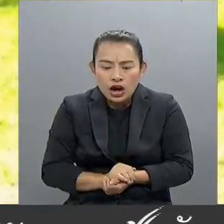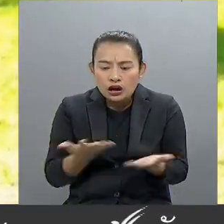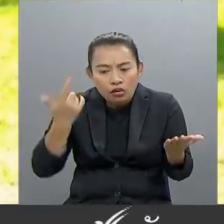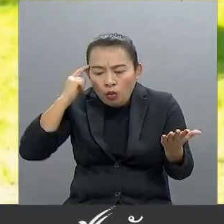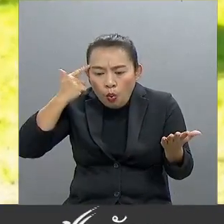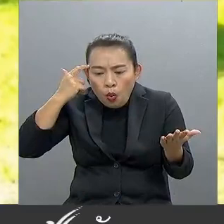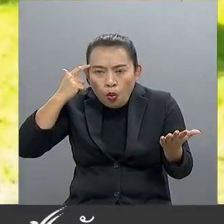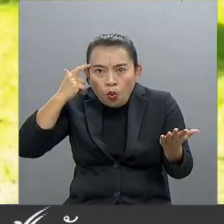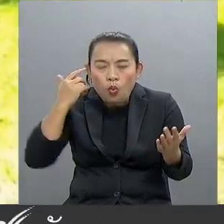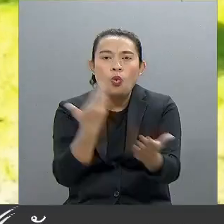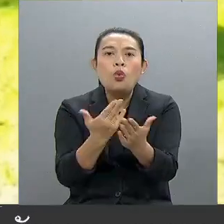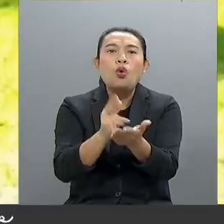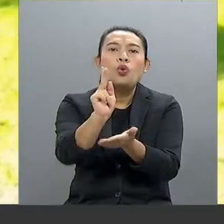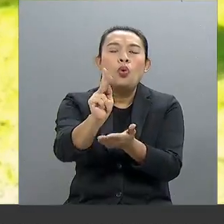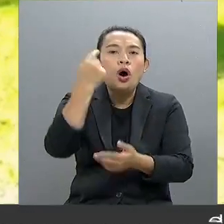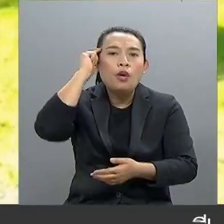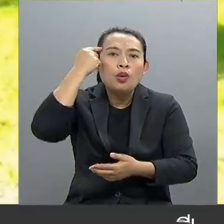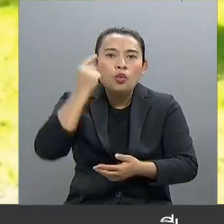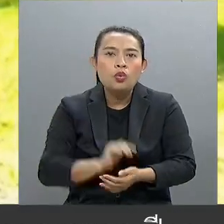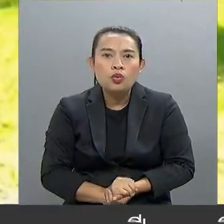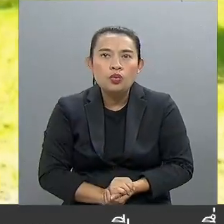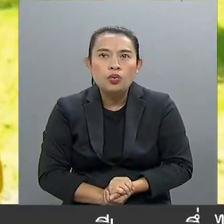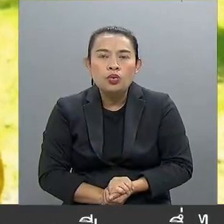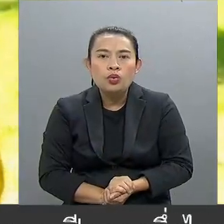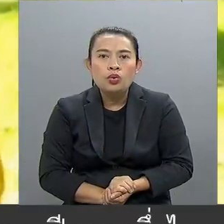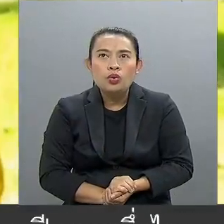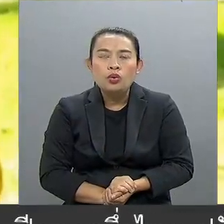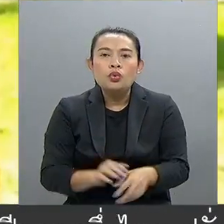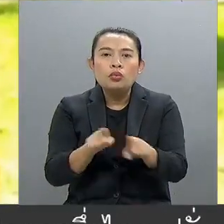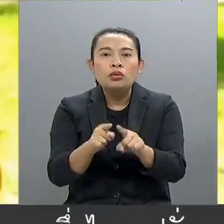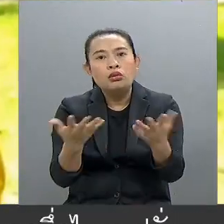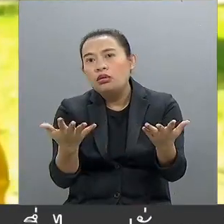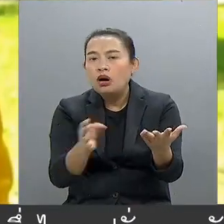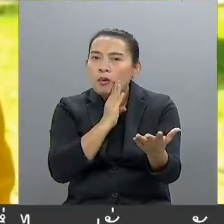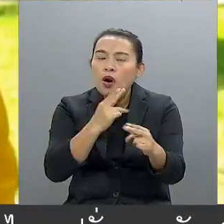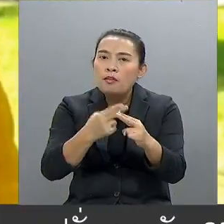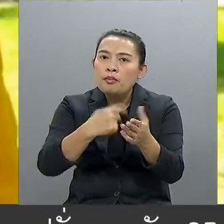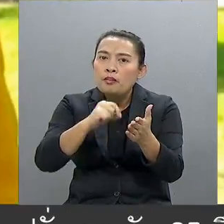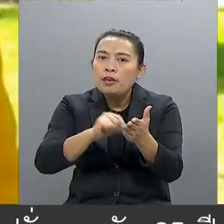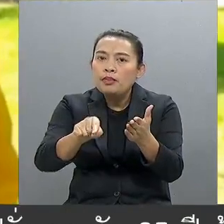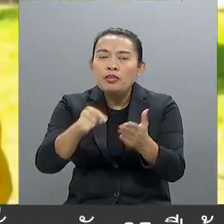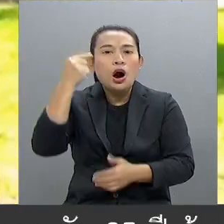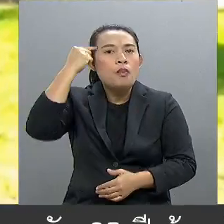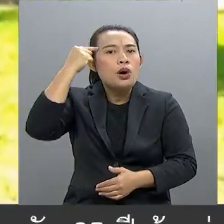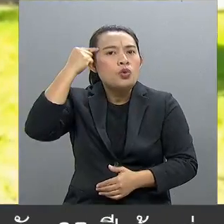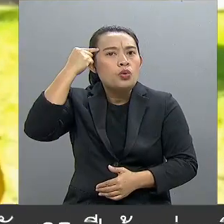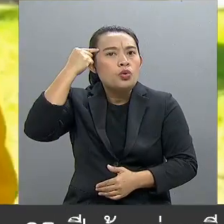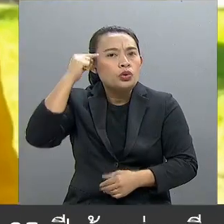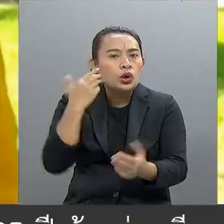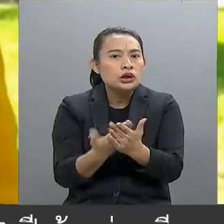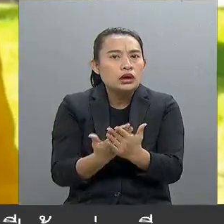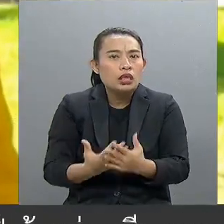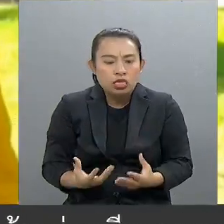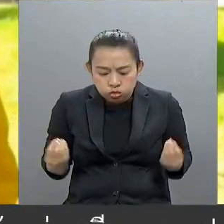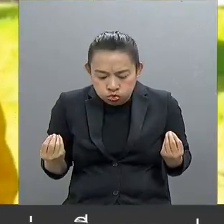กู้ค่ะเขาบอกว่าเขาถูกปลอมลายเซ็นค่ะเขาบอกว่าเขารู้เมื่อตอนเงินหมดแล้วค่ะที